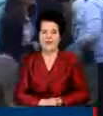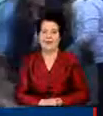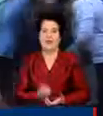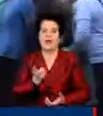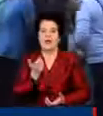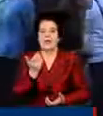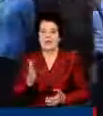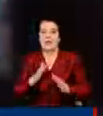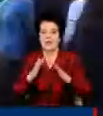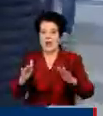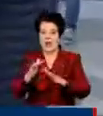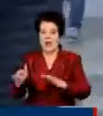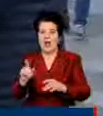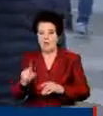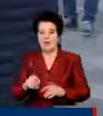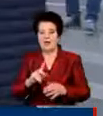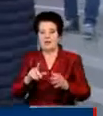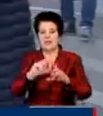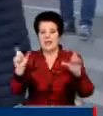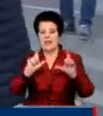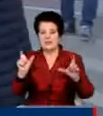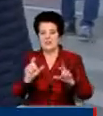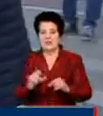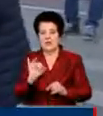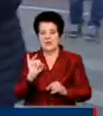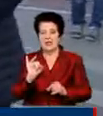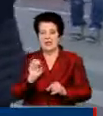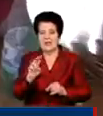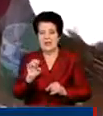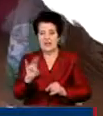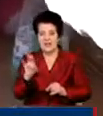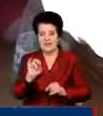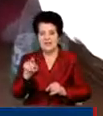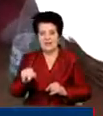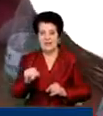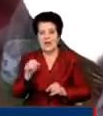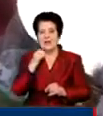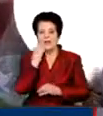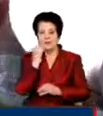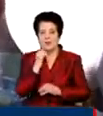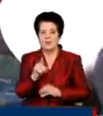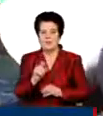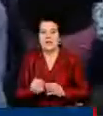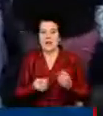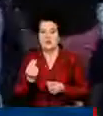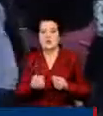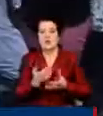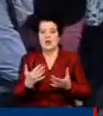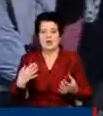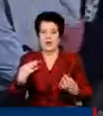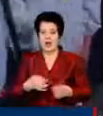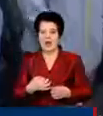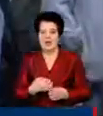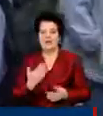Pe câteva tarabe improvizate în curtea liceului Mircea Eliade din Isporeni s-au vândut de toate. De la jucării de pluș până la haine, obiecte